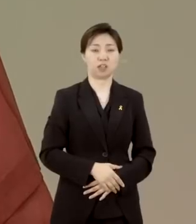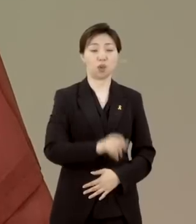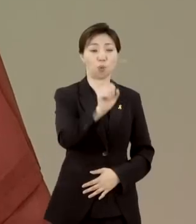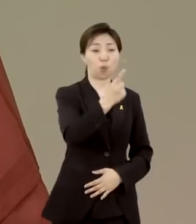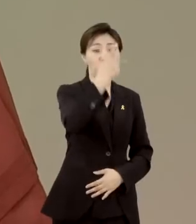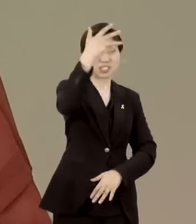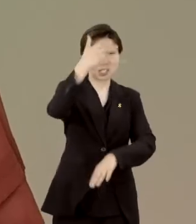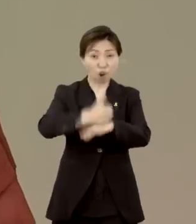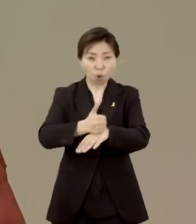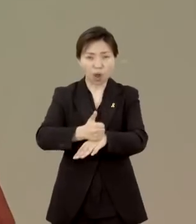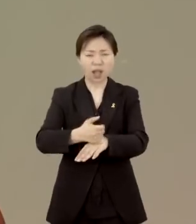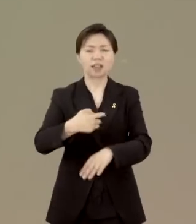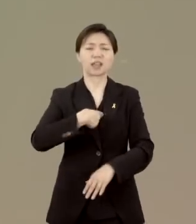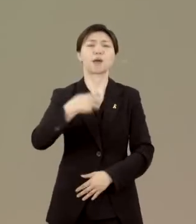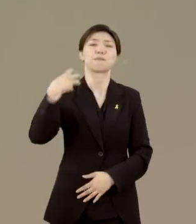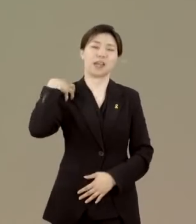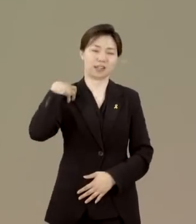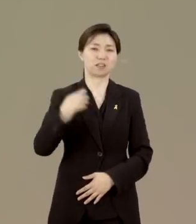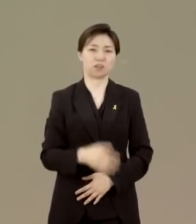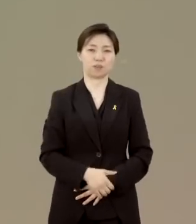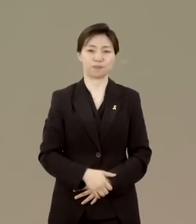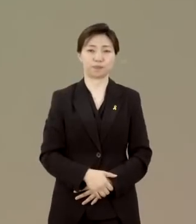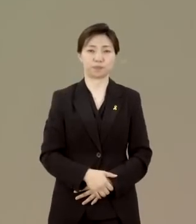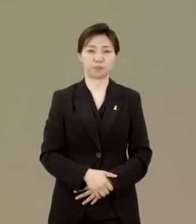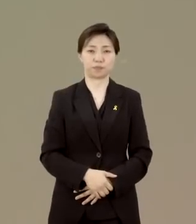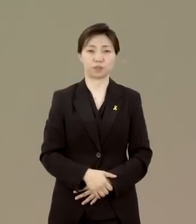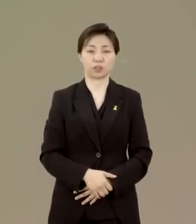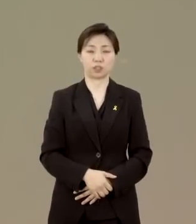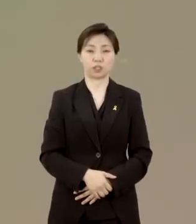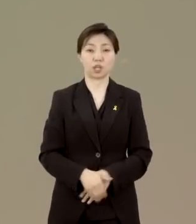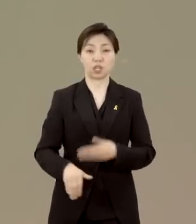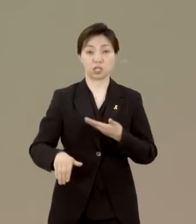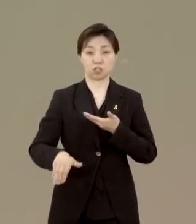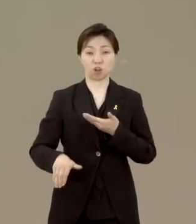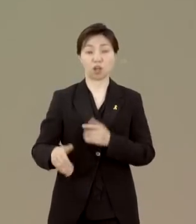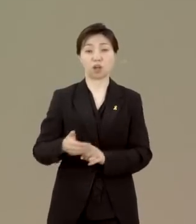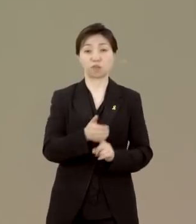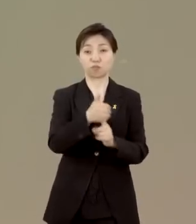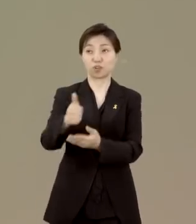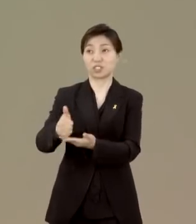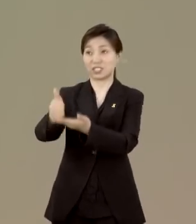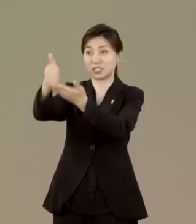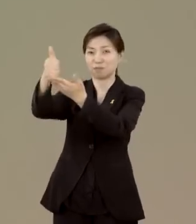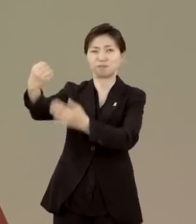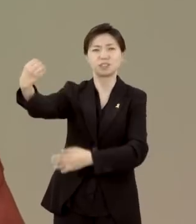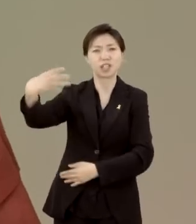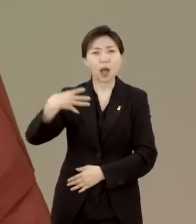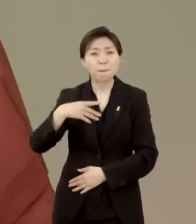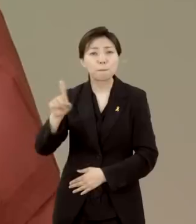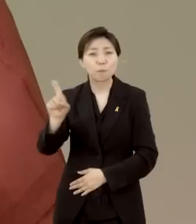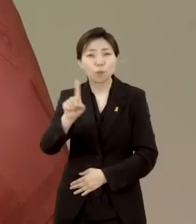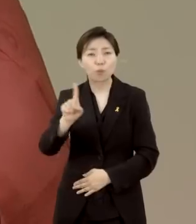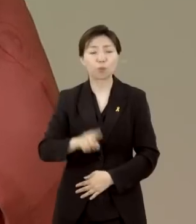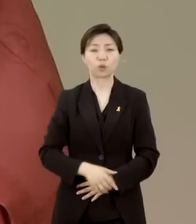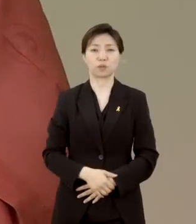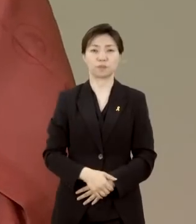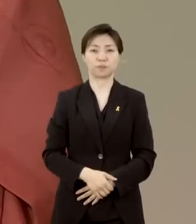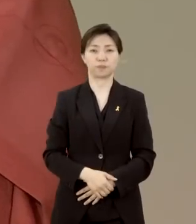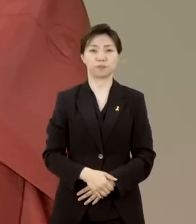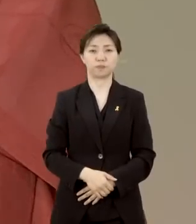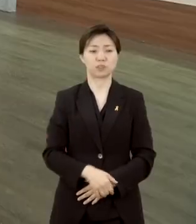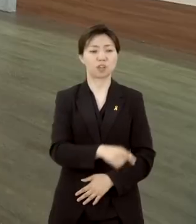인과 업보자 부처님께서 석가모니 부처님께서 이와 같이 대답하십니다